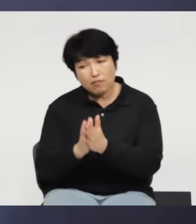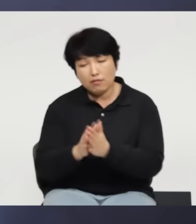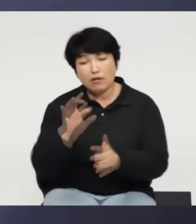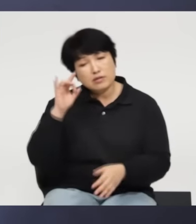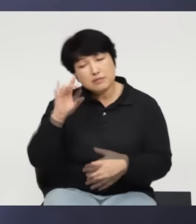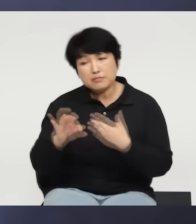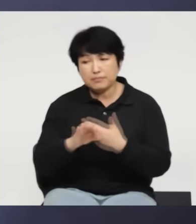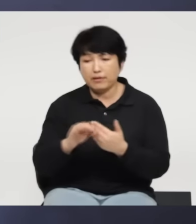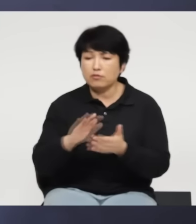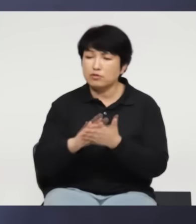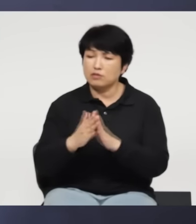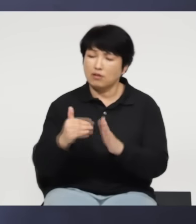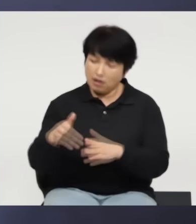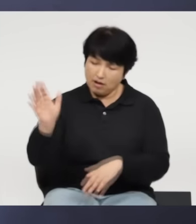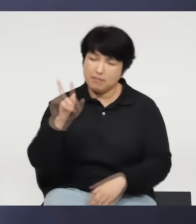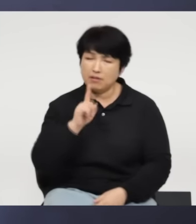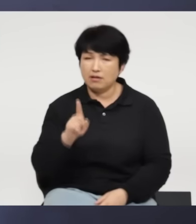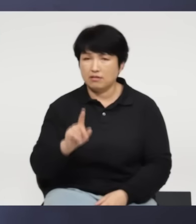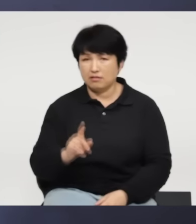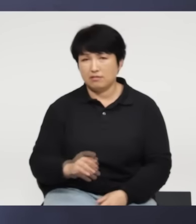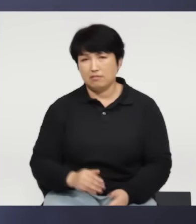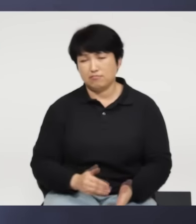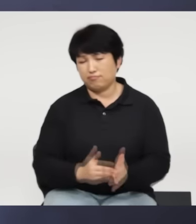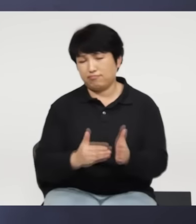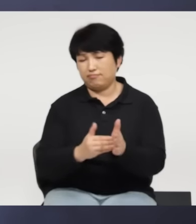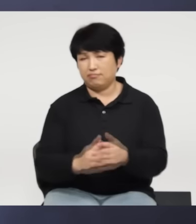놀아라. 이렇게 얘기하면 되지.